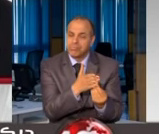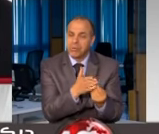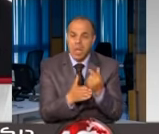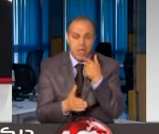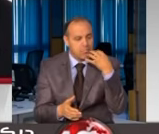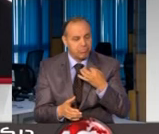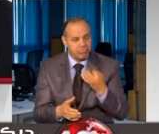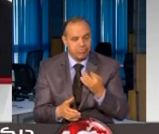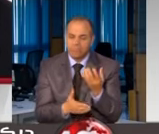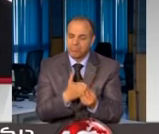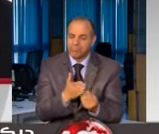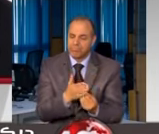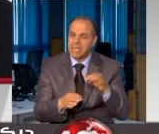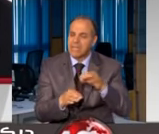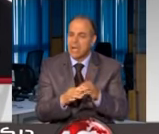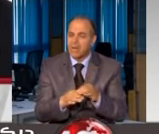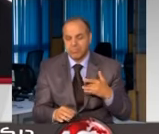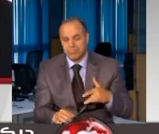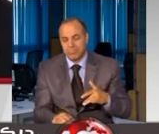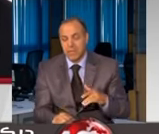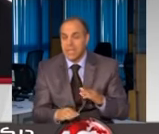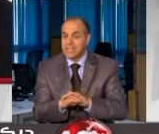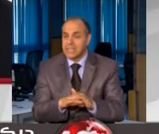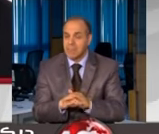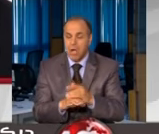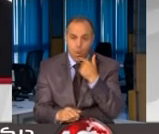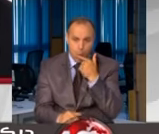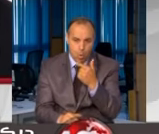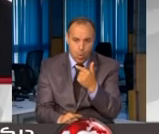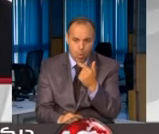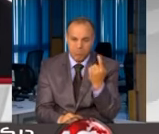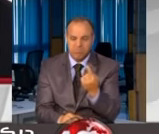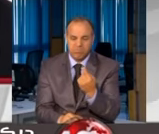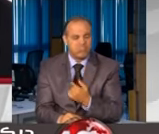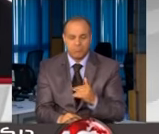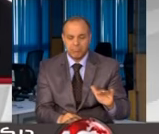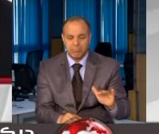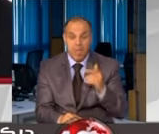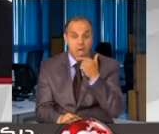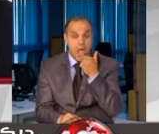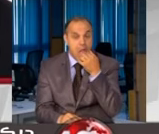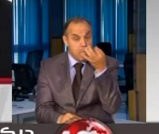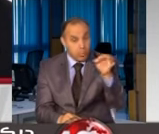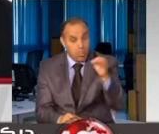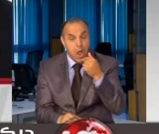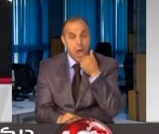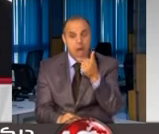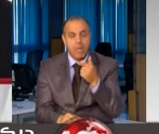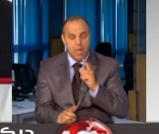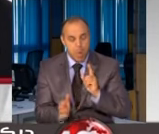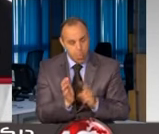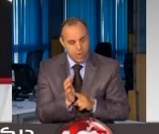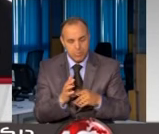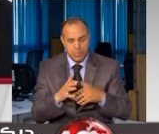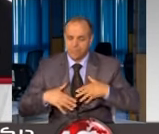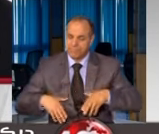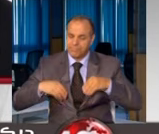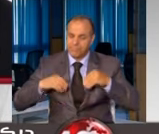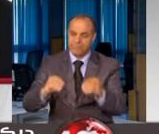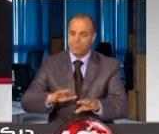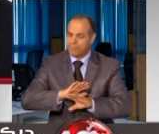إيفائهم بتعهداتهم الانتخابية لأسباب وصفها بغير الموضوعية، مضيفا بأن من واجب به التخلي